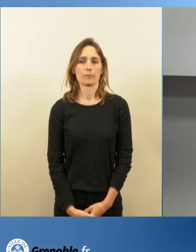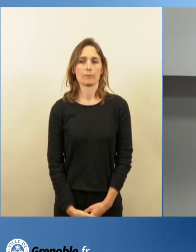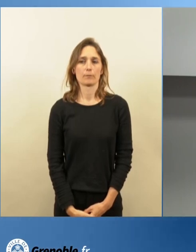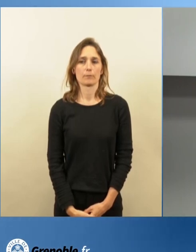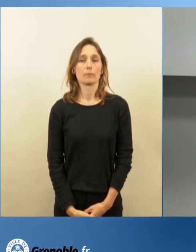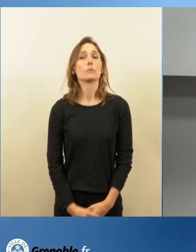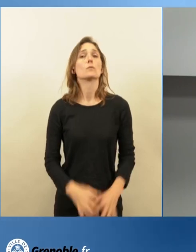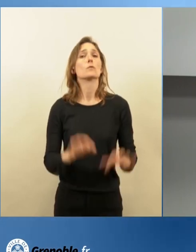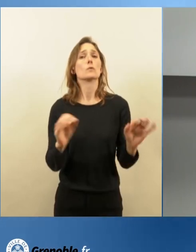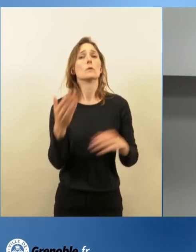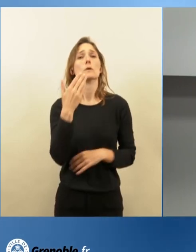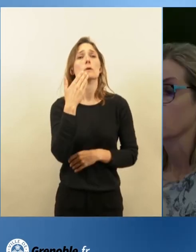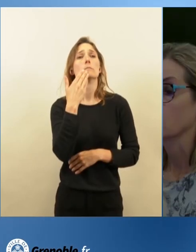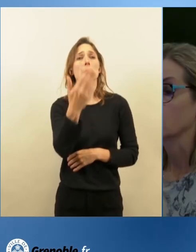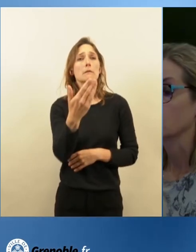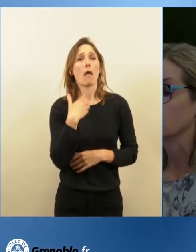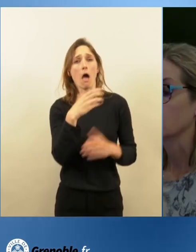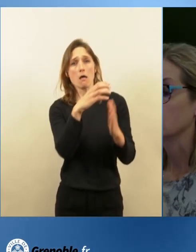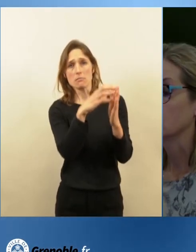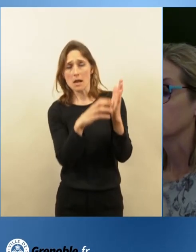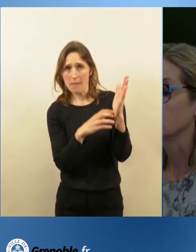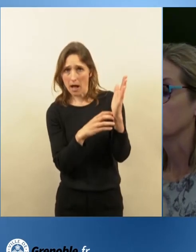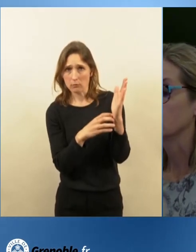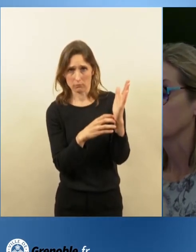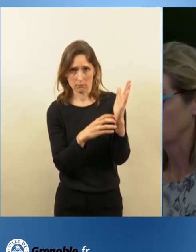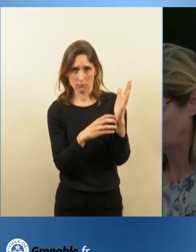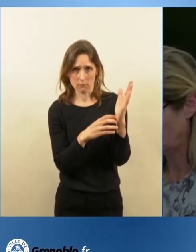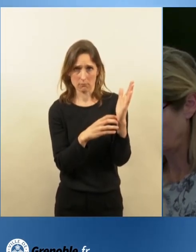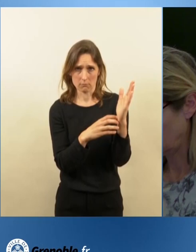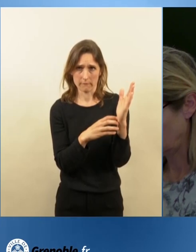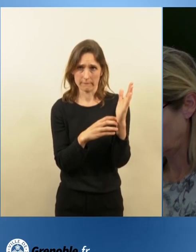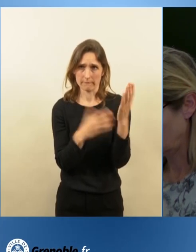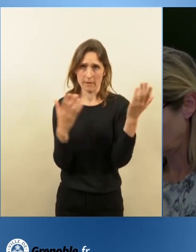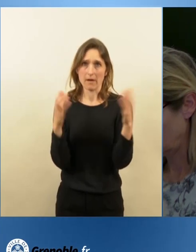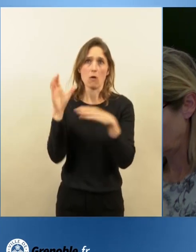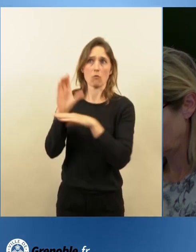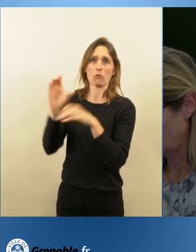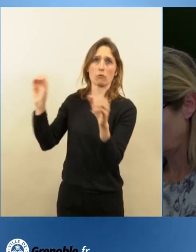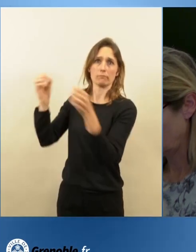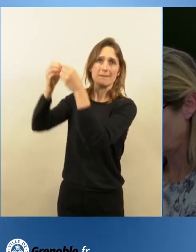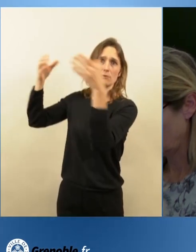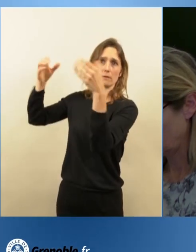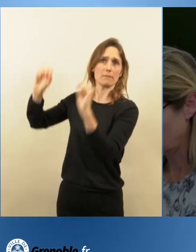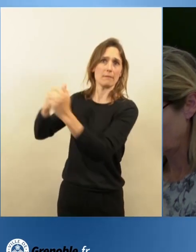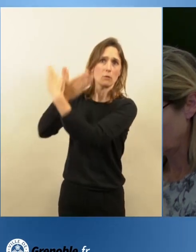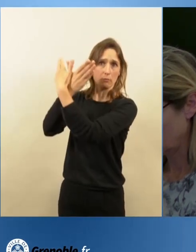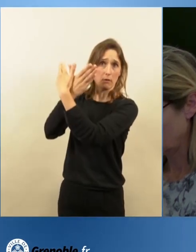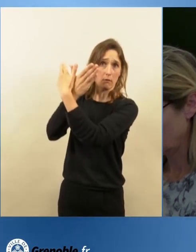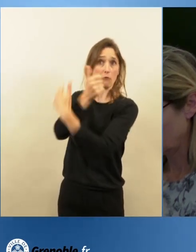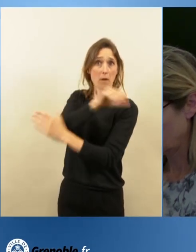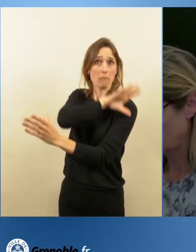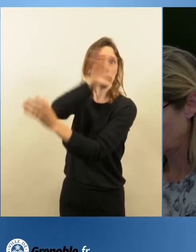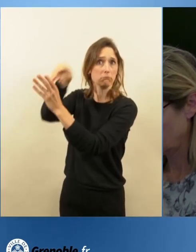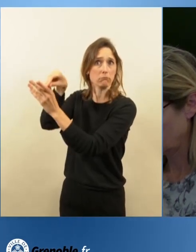merci cette délibération qui qui vous oppose à la majorité de la métropole et à laquelle vous appartenez d'ailleurs